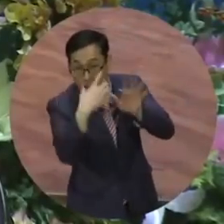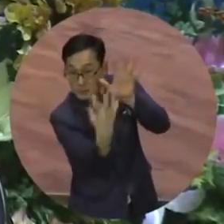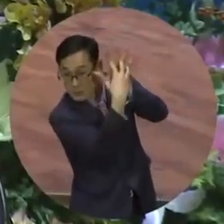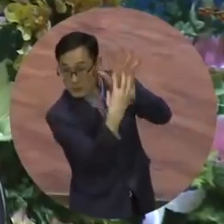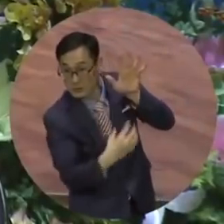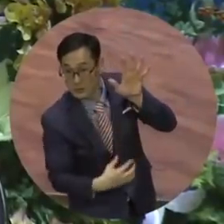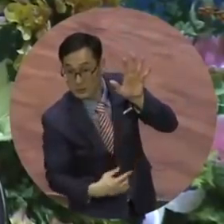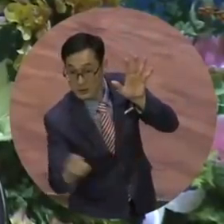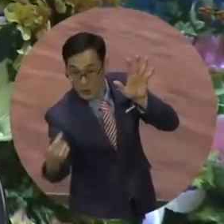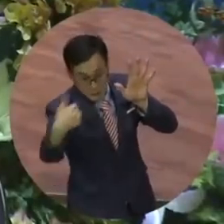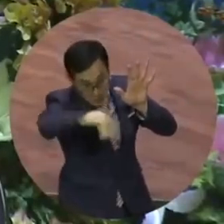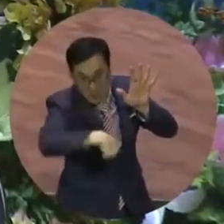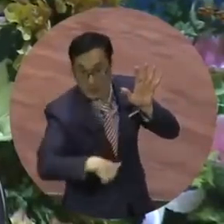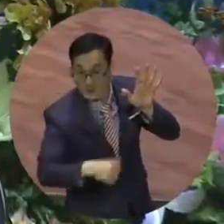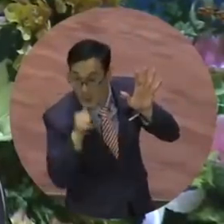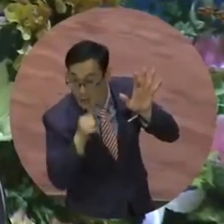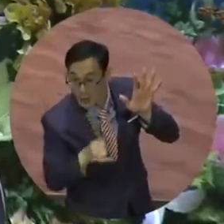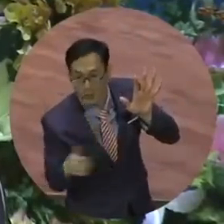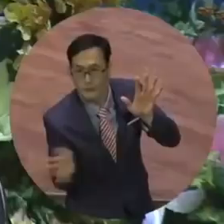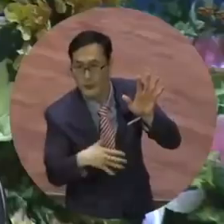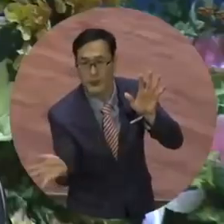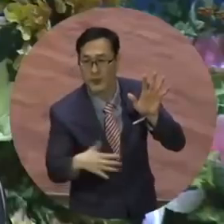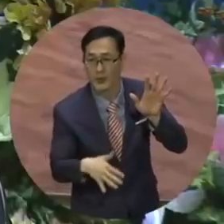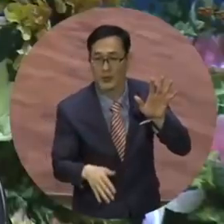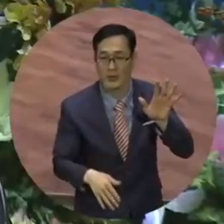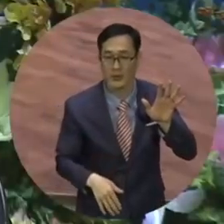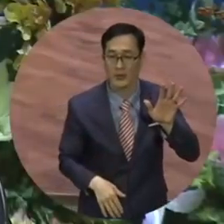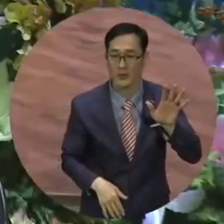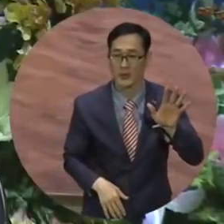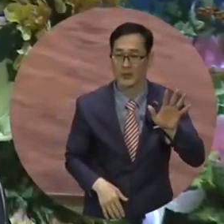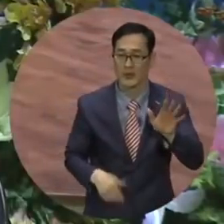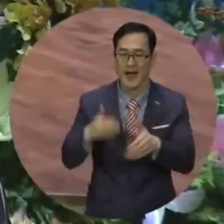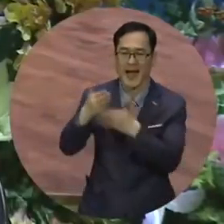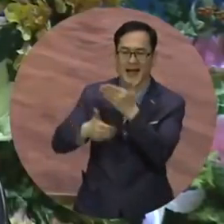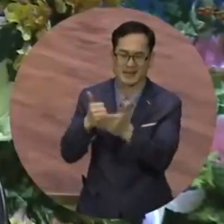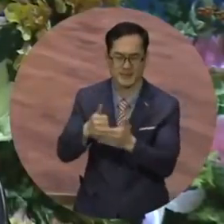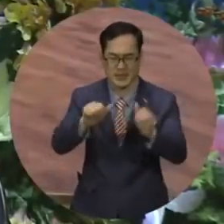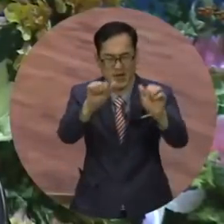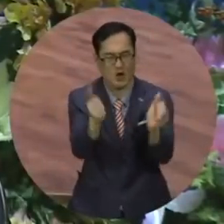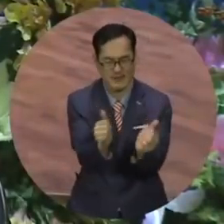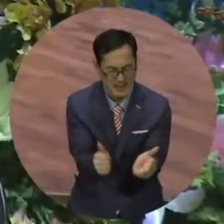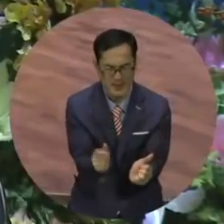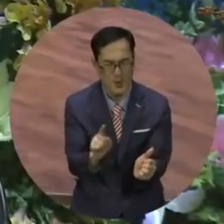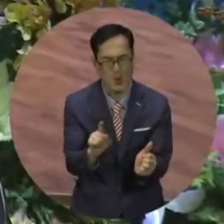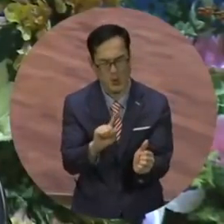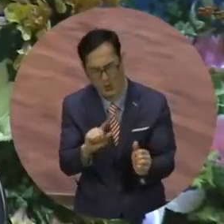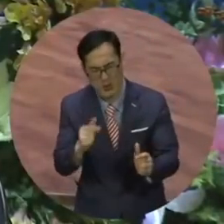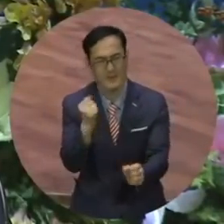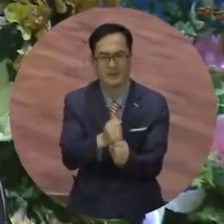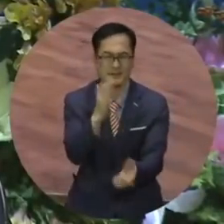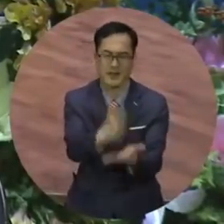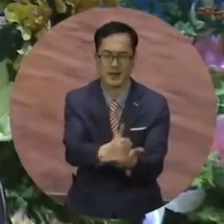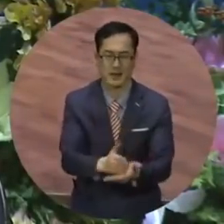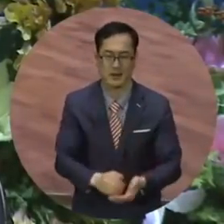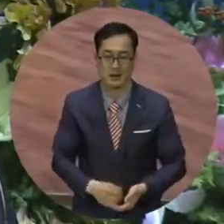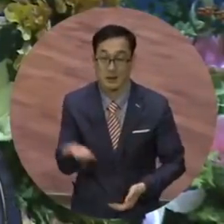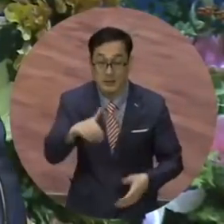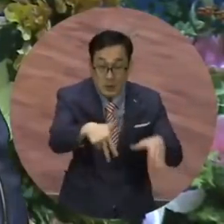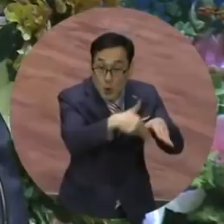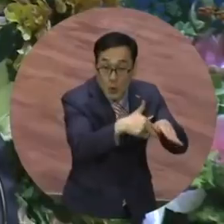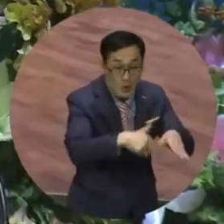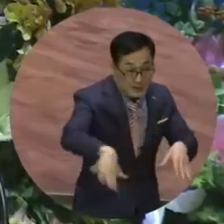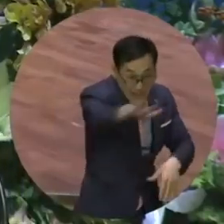형상, 마리아 형상이 있어요? 없어요. 하나님 만들지 마라 그랬어요. 그런데 종교는